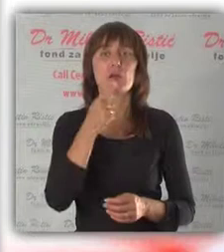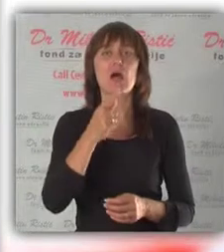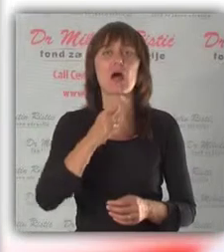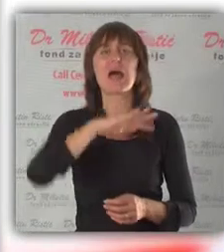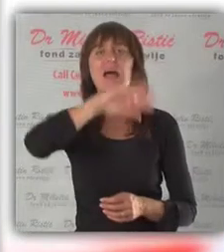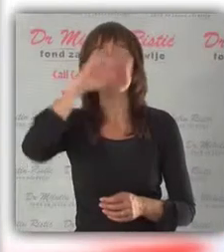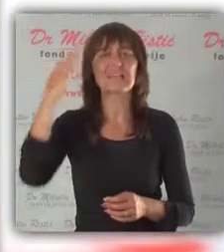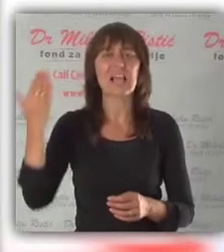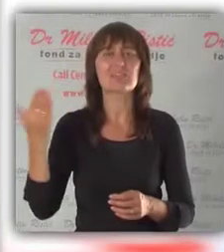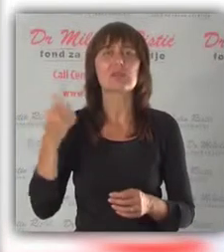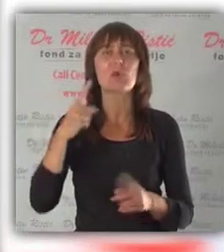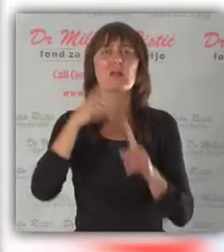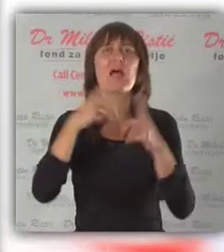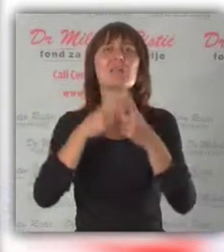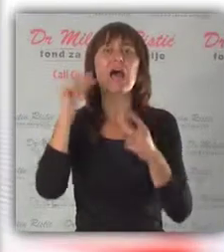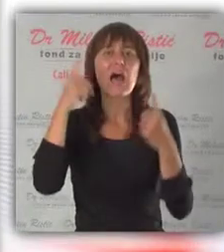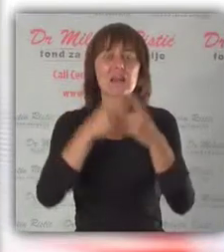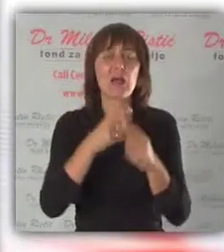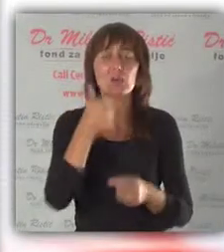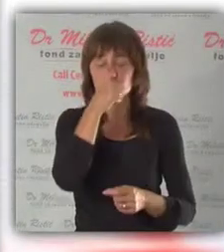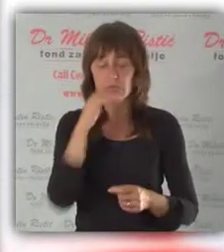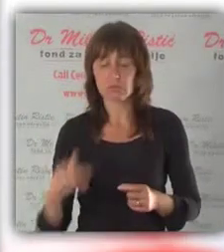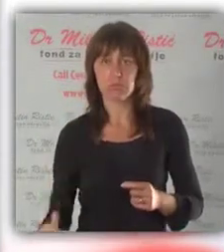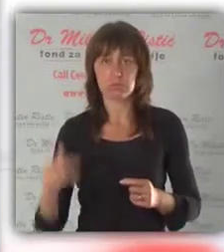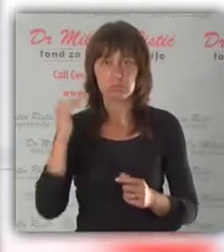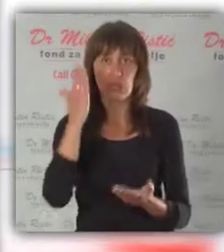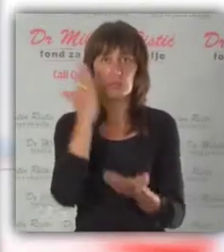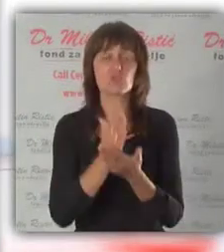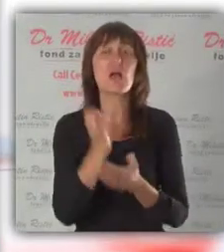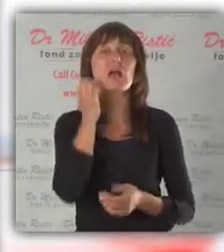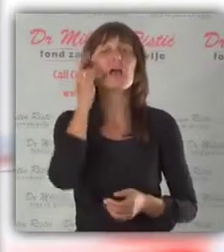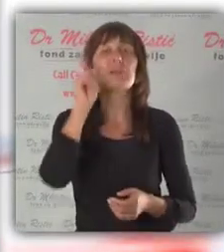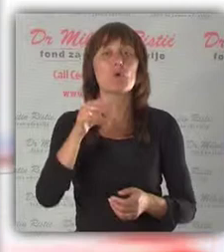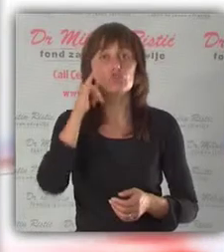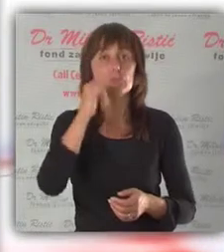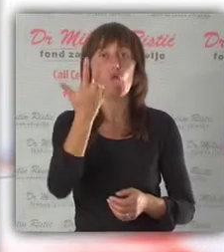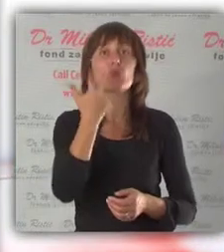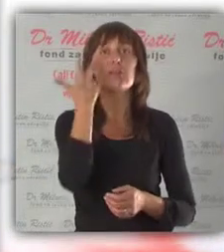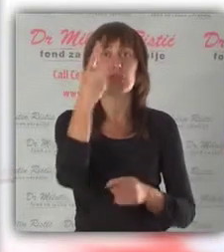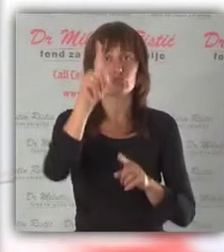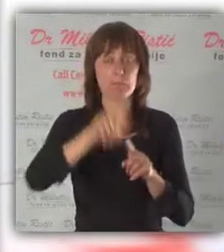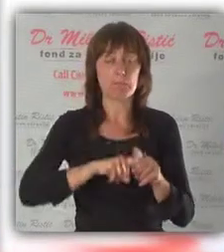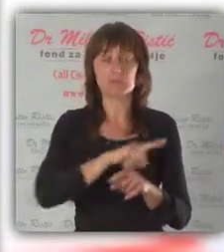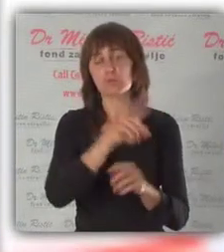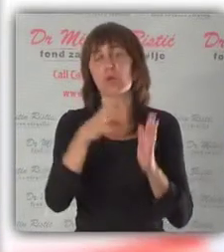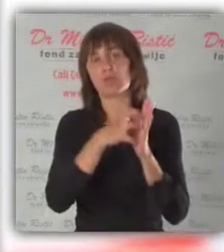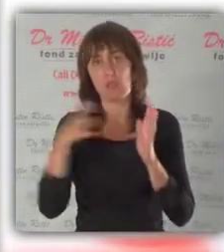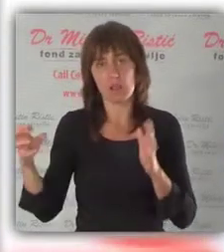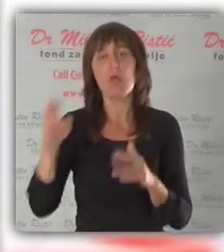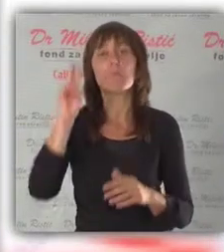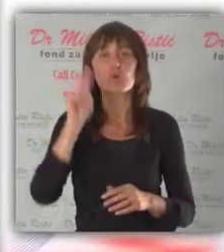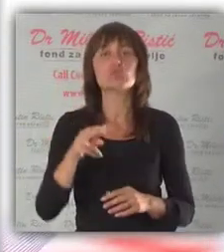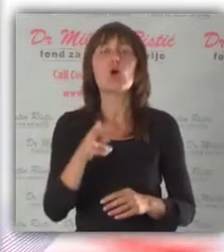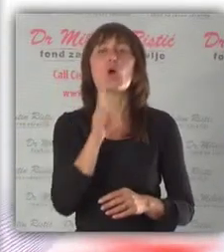naša Tara, Zlatibor, Divčibara. To je znači što se tiče tog uzrasta kad se može putovati. Dakle, od 3. meseca